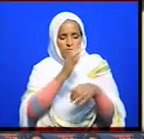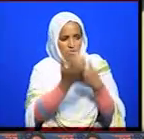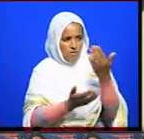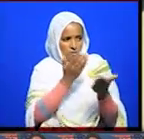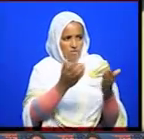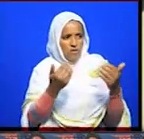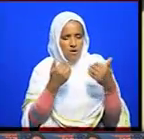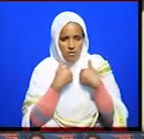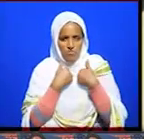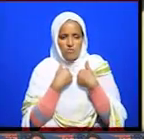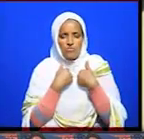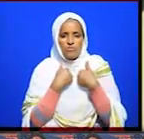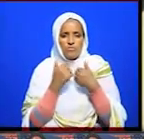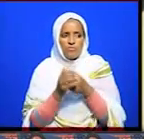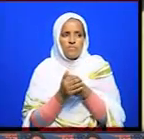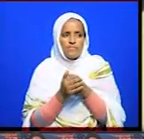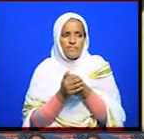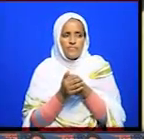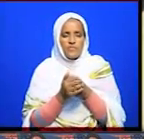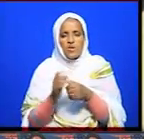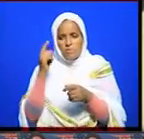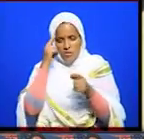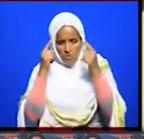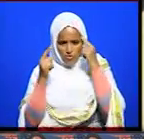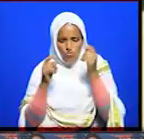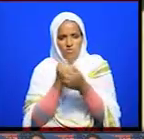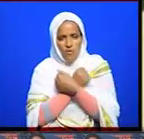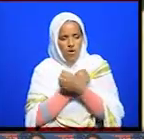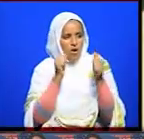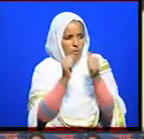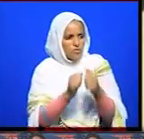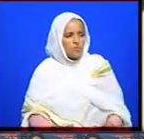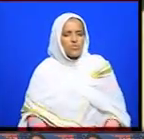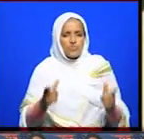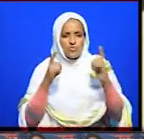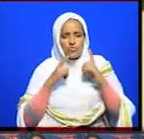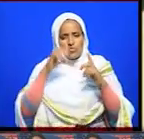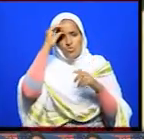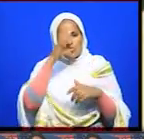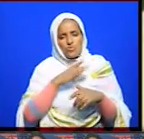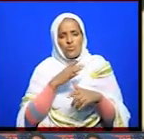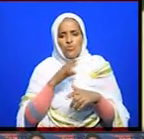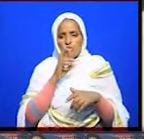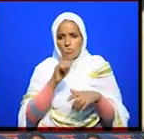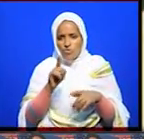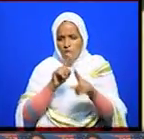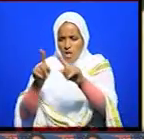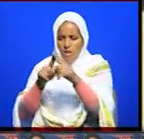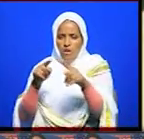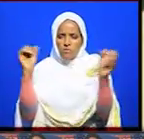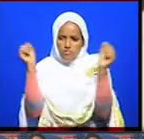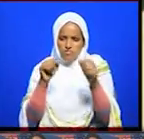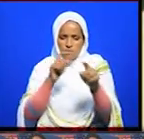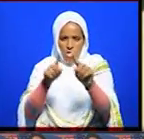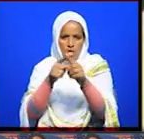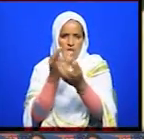ቤተክርስቲያን እያገለገልን ያለ ነው። እንደው መተሳሰቡ መፋቀሩ አብራችሁ ስትኖሩ ሰው ናችሁና የተለያዩ